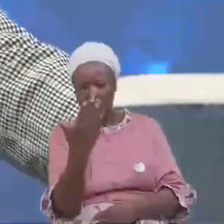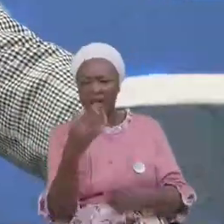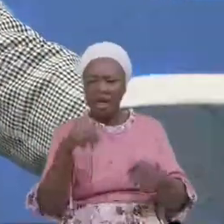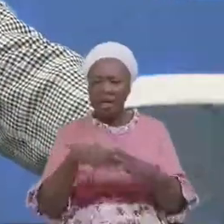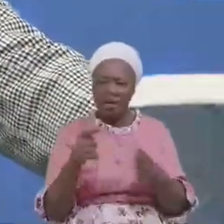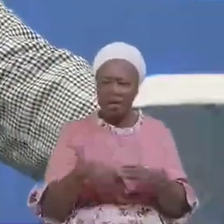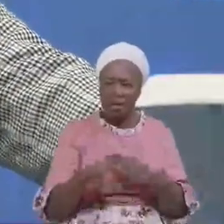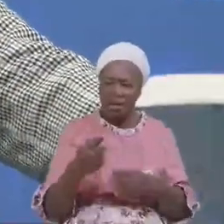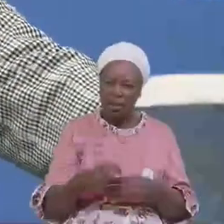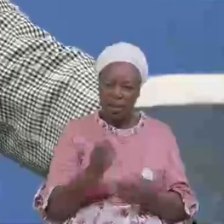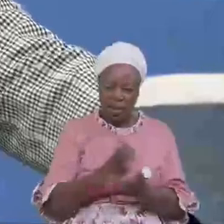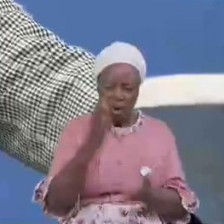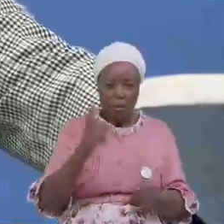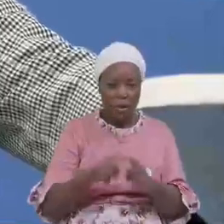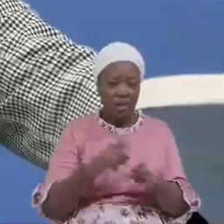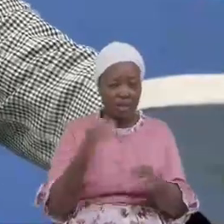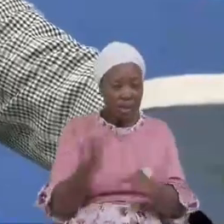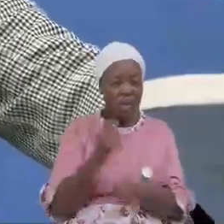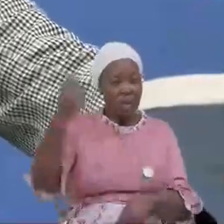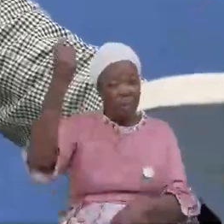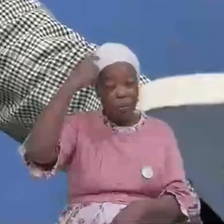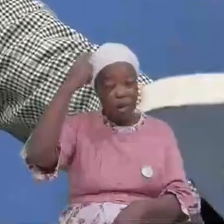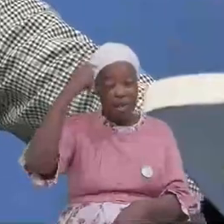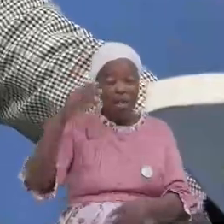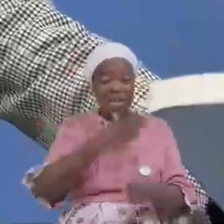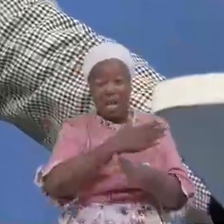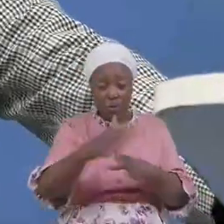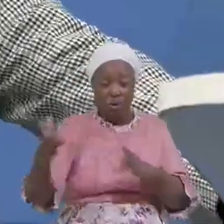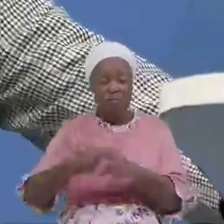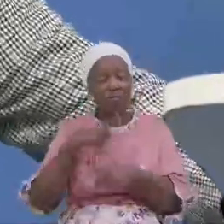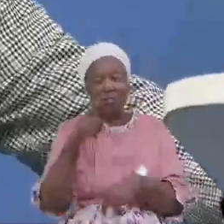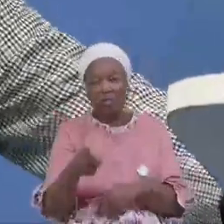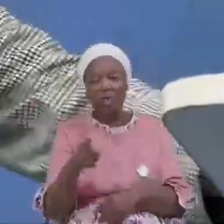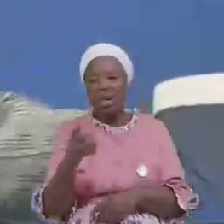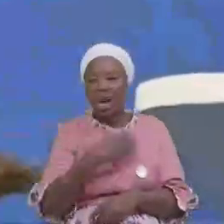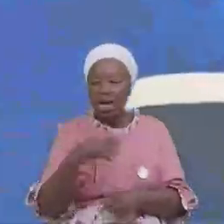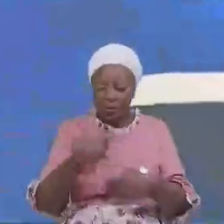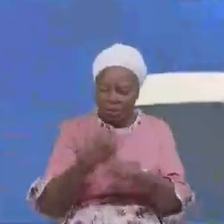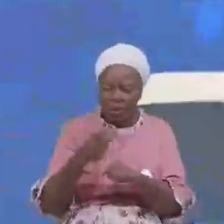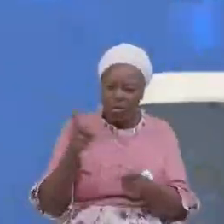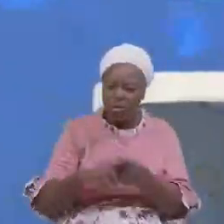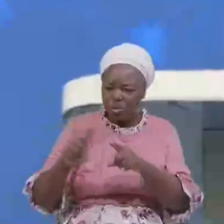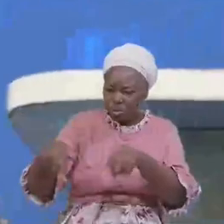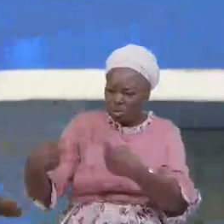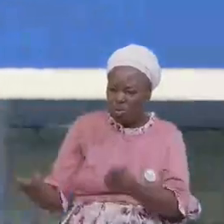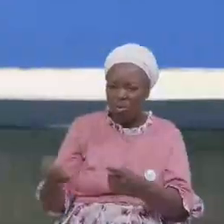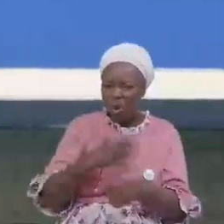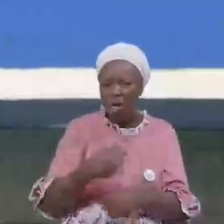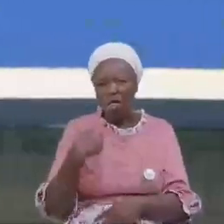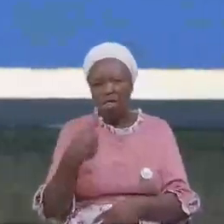Ce vin semble beau dans le verre, mais il ôte ton cerveau et te fait perdre le contrôle de ta